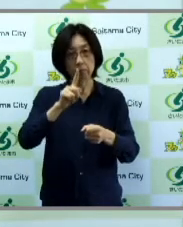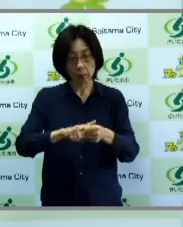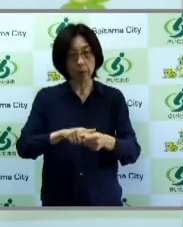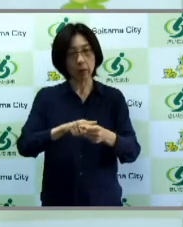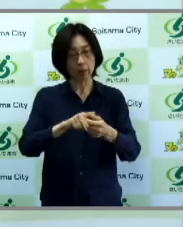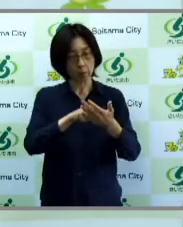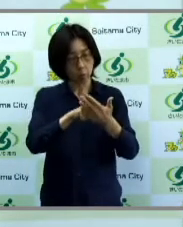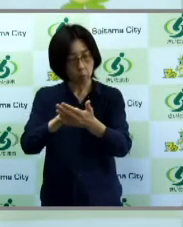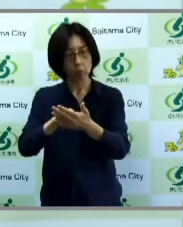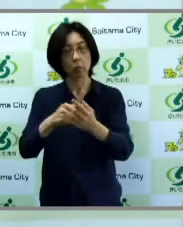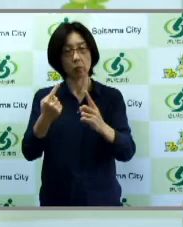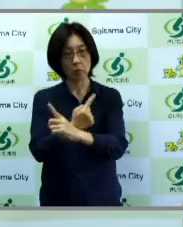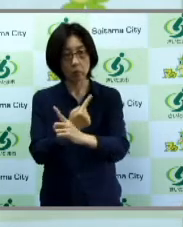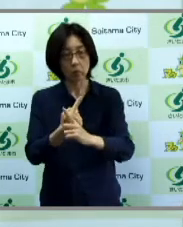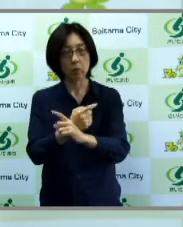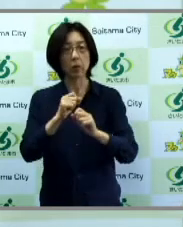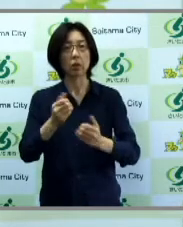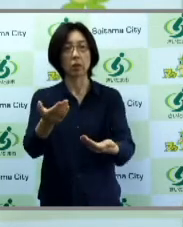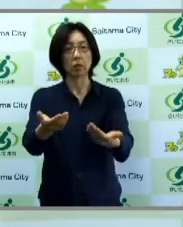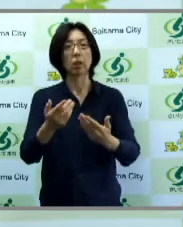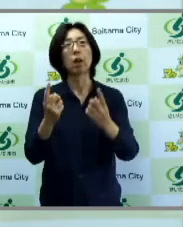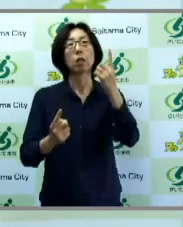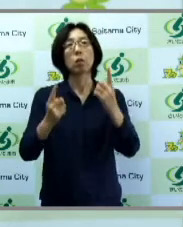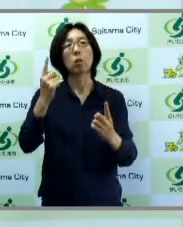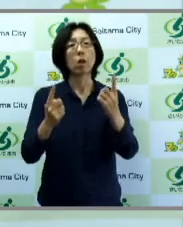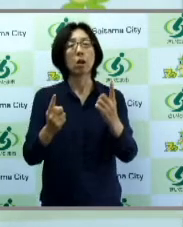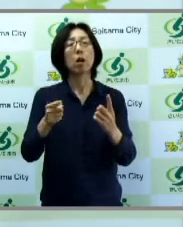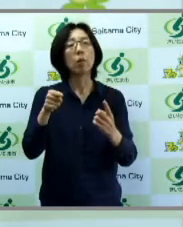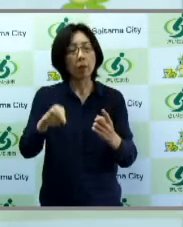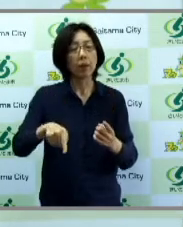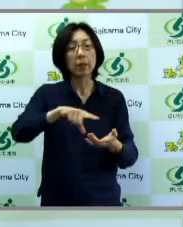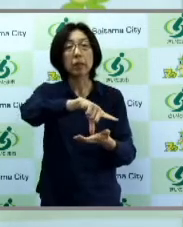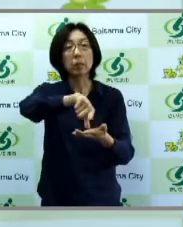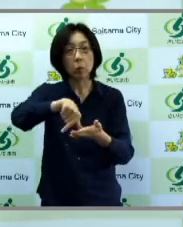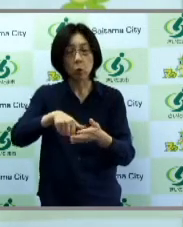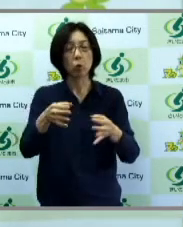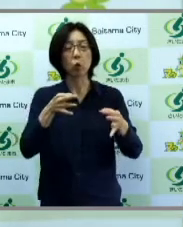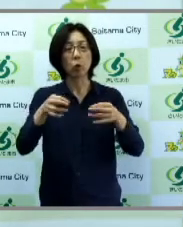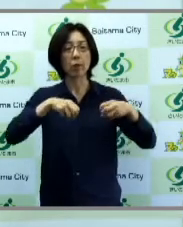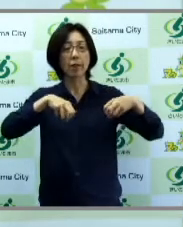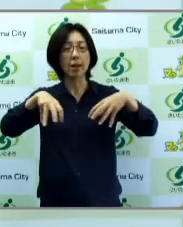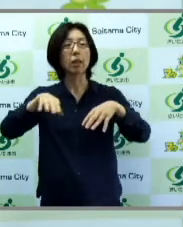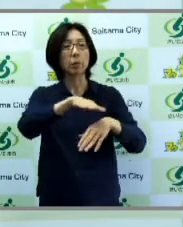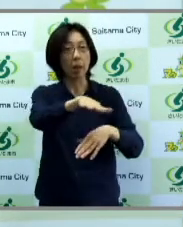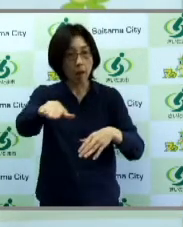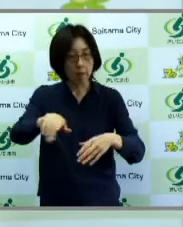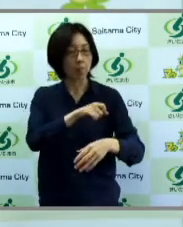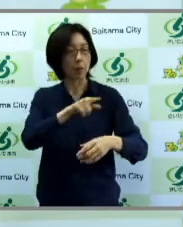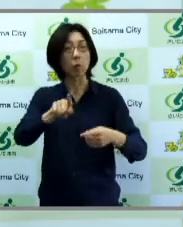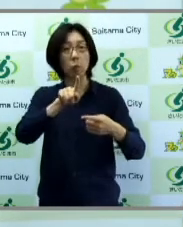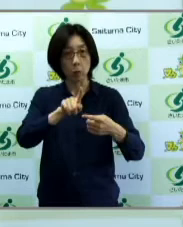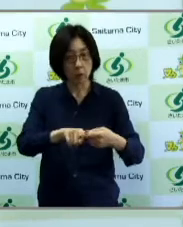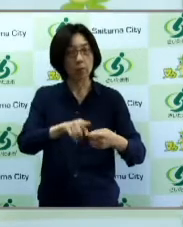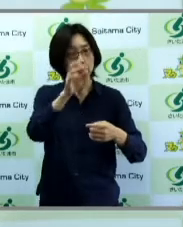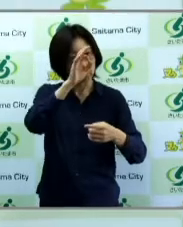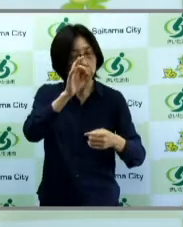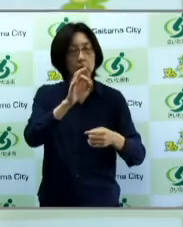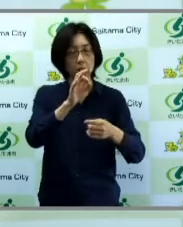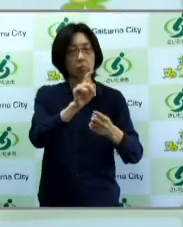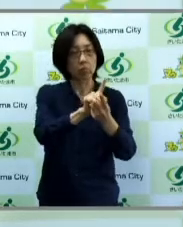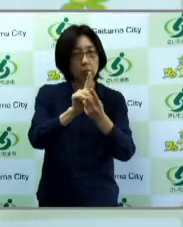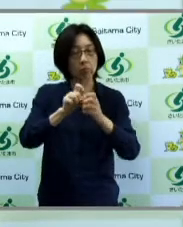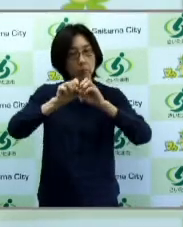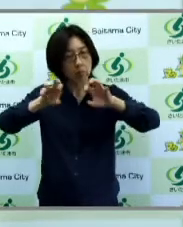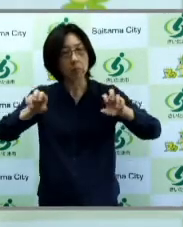いただいて、各店舗に呼びかけていただいております。大変ありがたいことであります。私たちとしてはやはり現時点